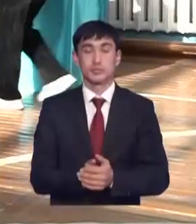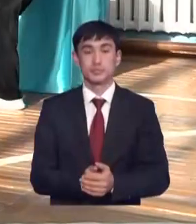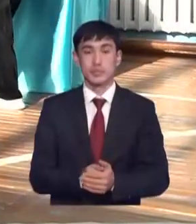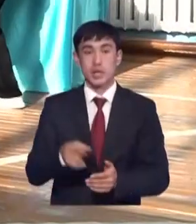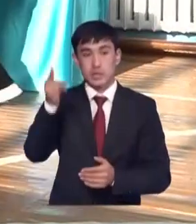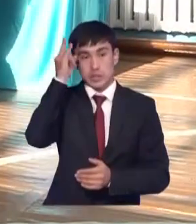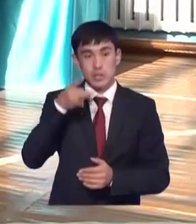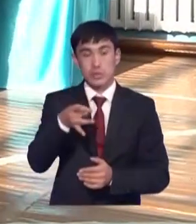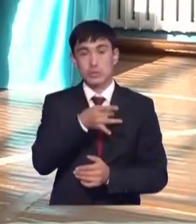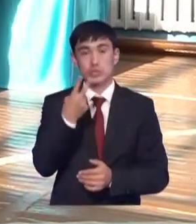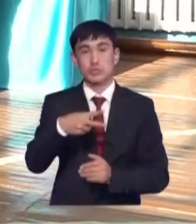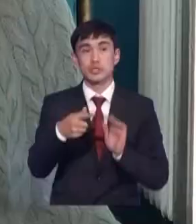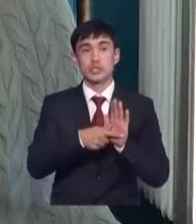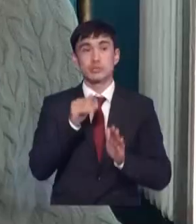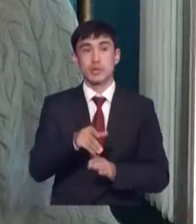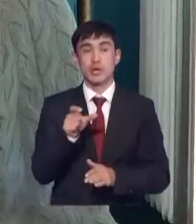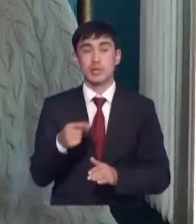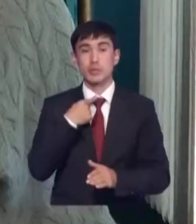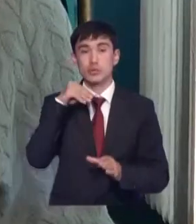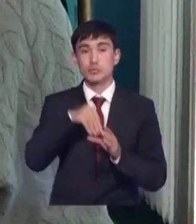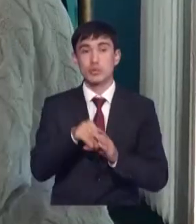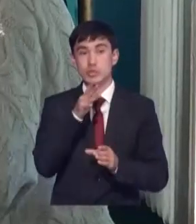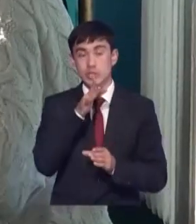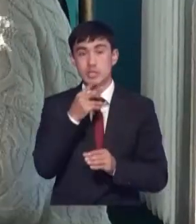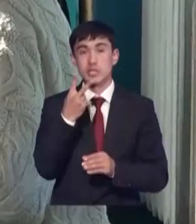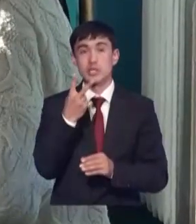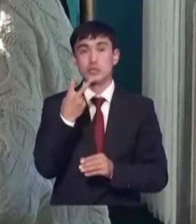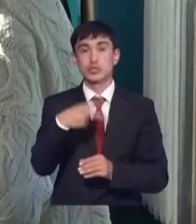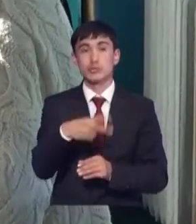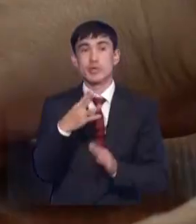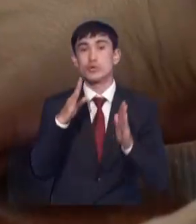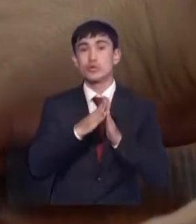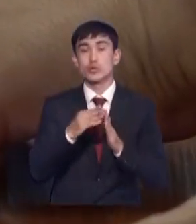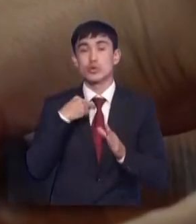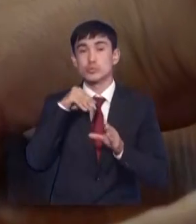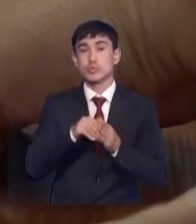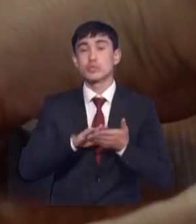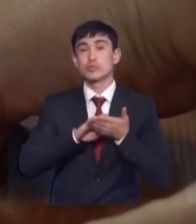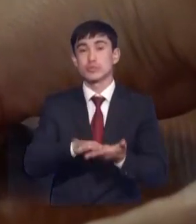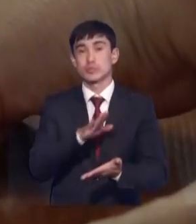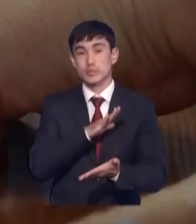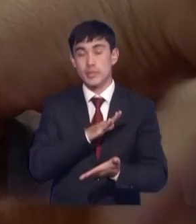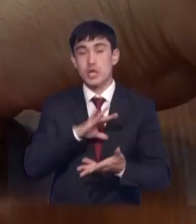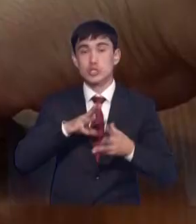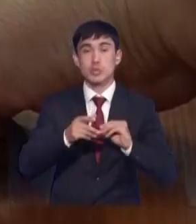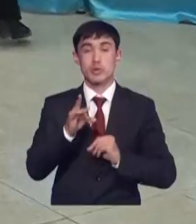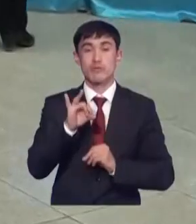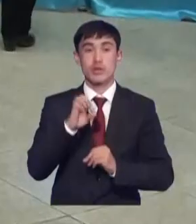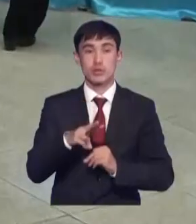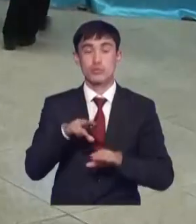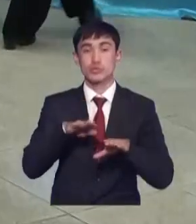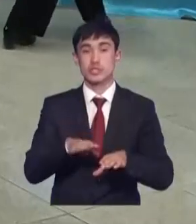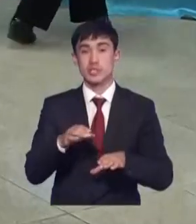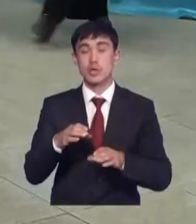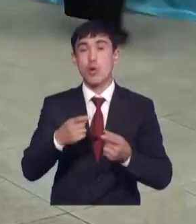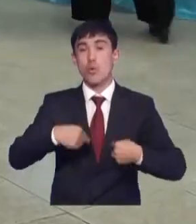Сарқан ауданында 27 мыңға жуық адам дауыс беру жасында, оның 222-сі үйден дауыс беруге өтініш қалдырыпты. Жалпы референдум